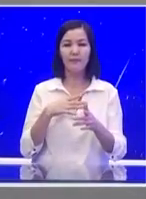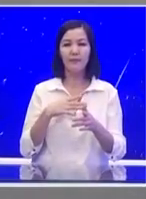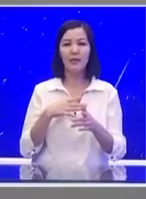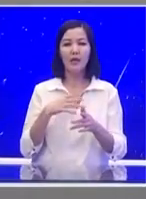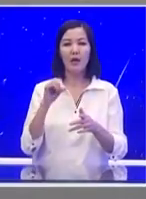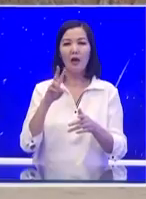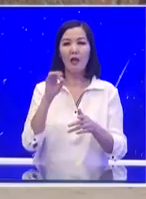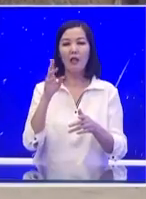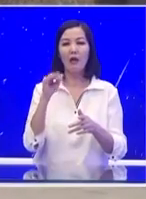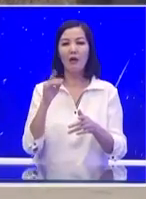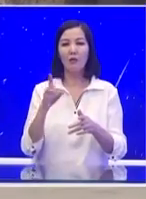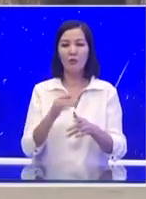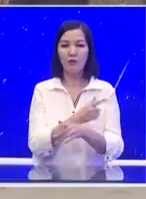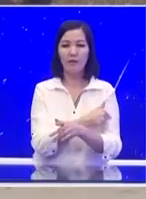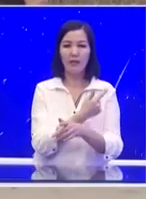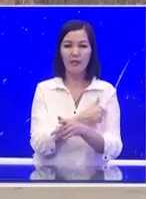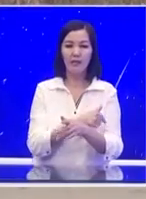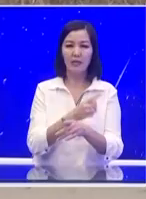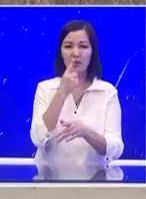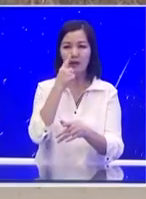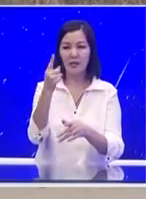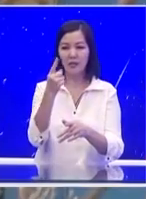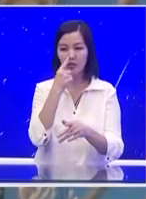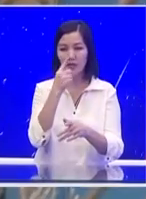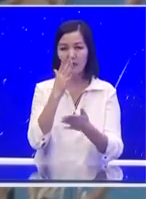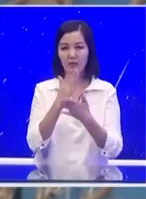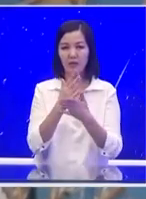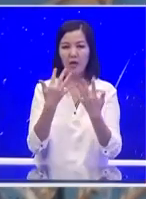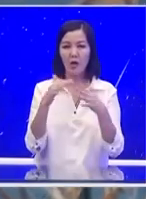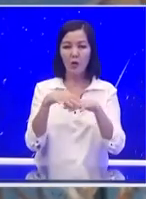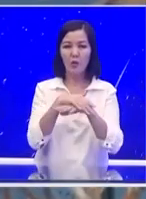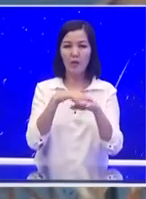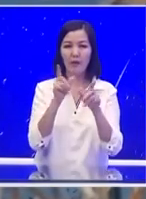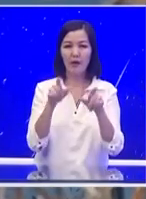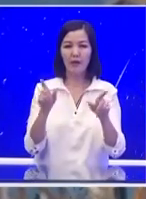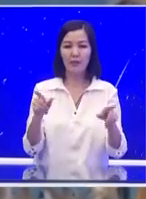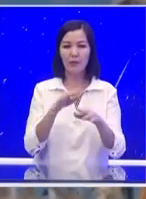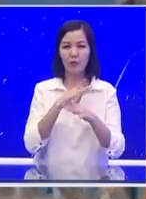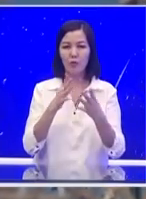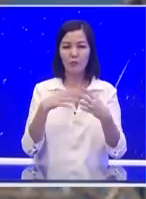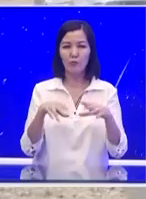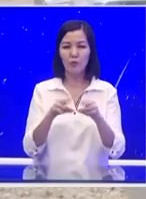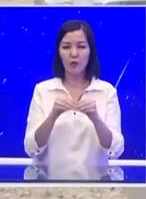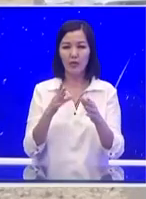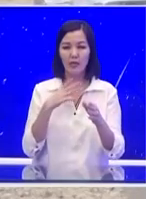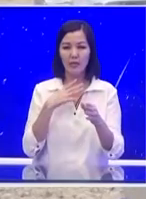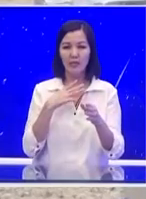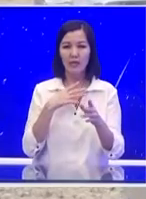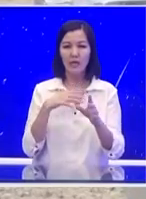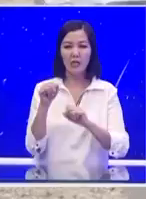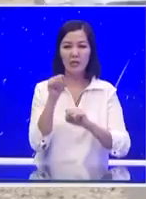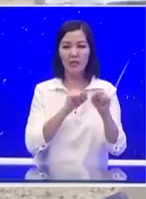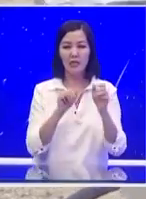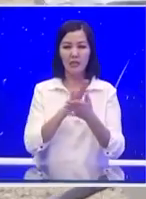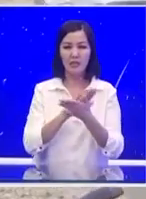станция қызметкерлері аудан орталығына алыс жақын орналасқан. Ауыл аймақтағы адамдар көп шоғырланатын жерлерді